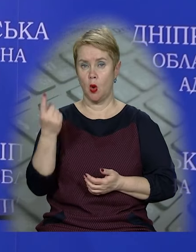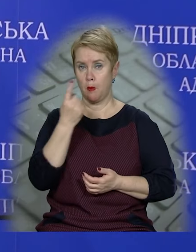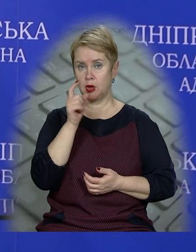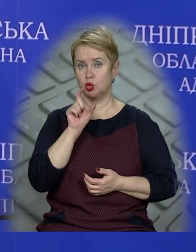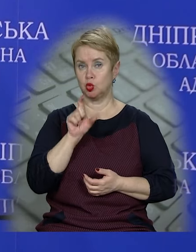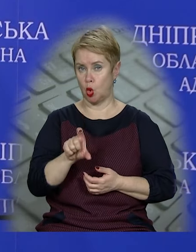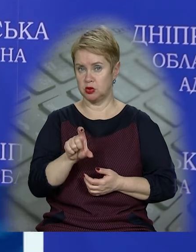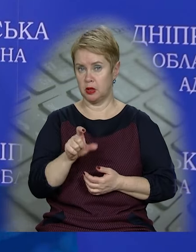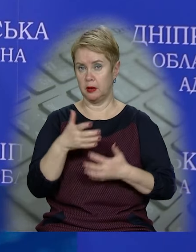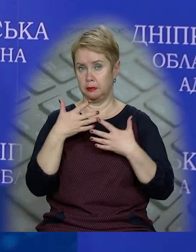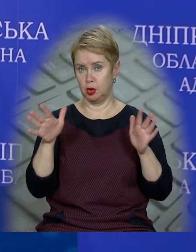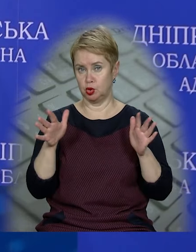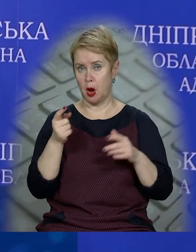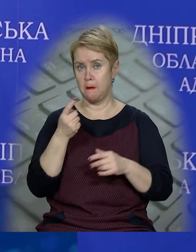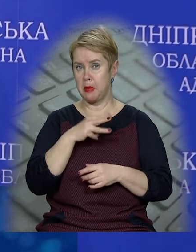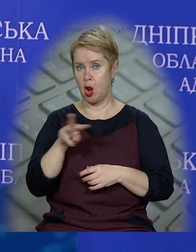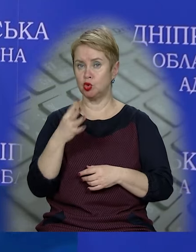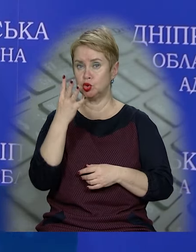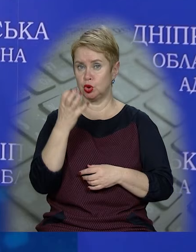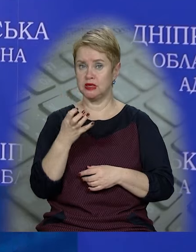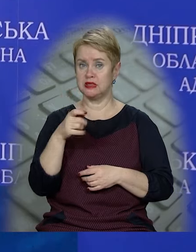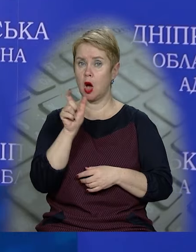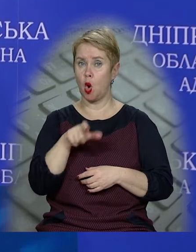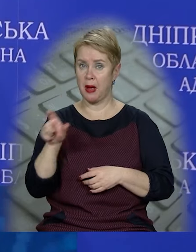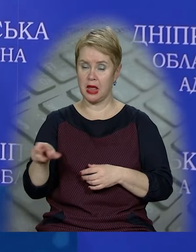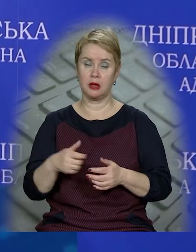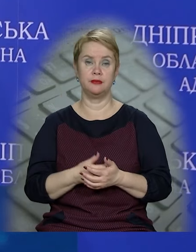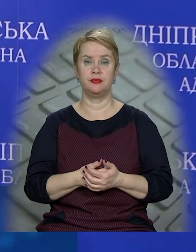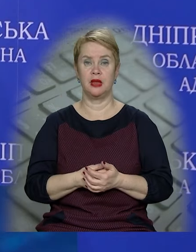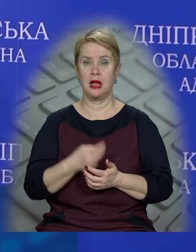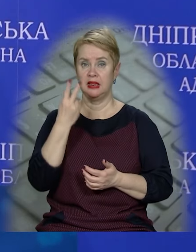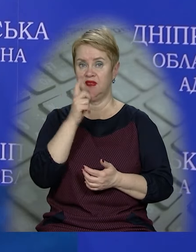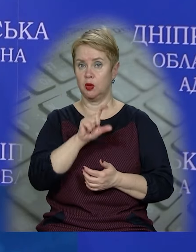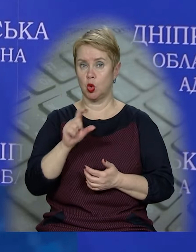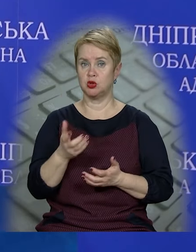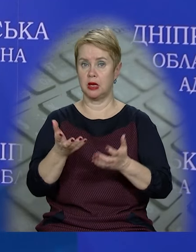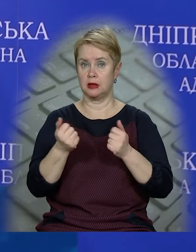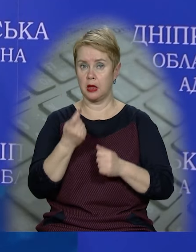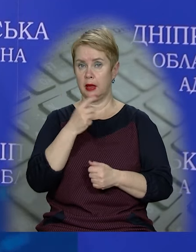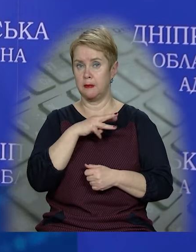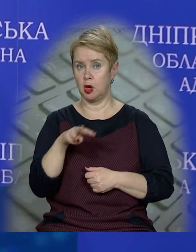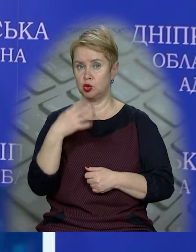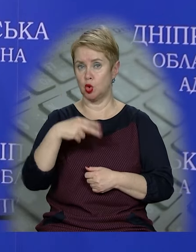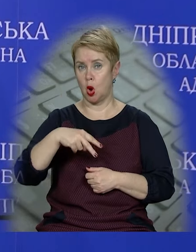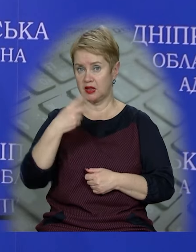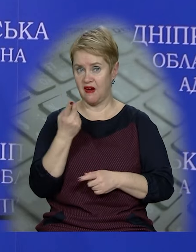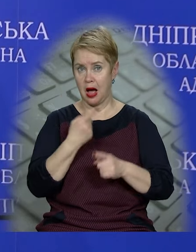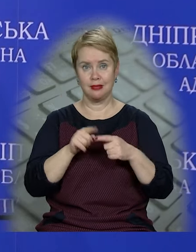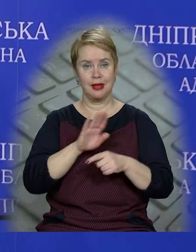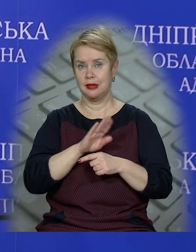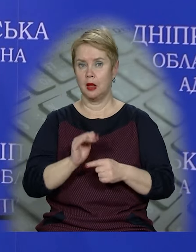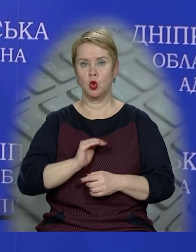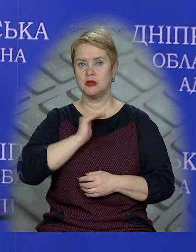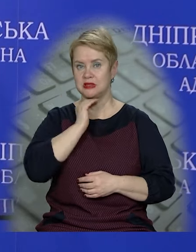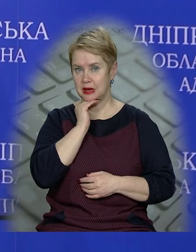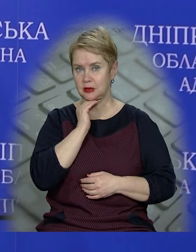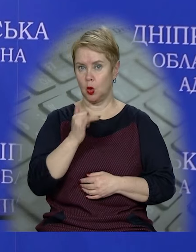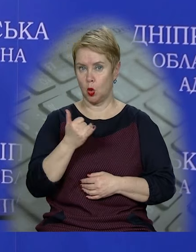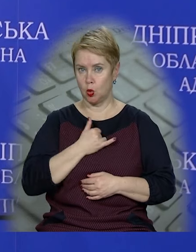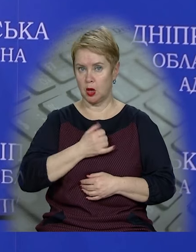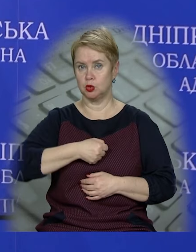першою дозою більше, ніж 1 400 000 громадян, дві дози отримали 1 042 000, але це недостатньо. У